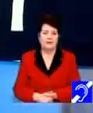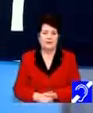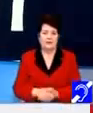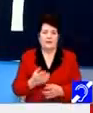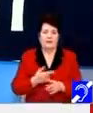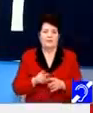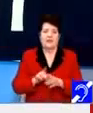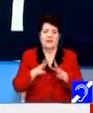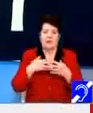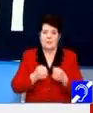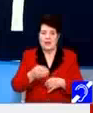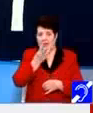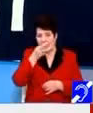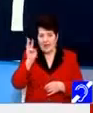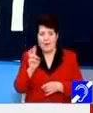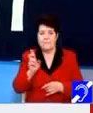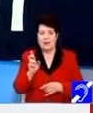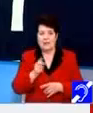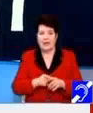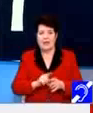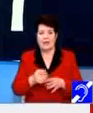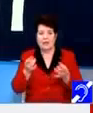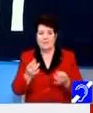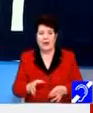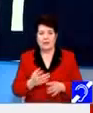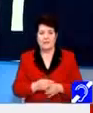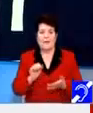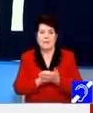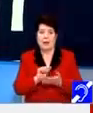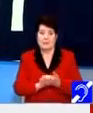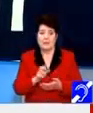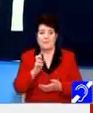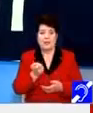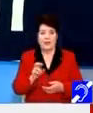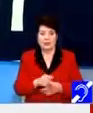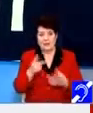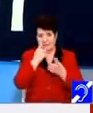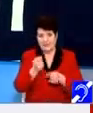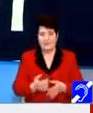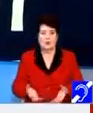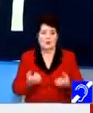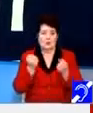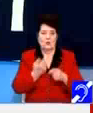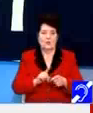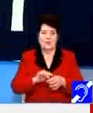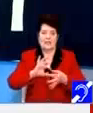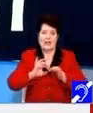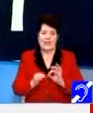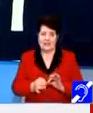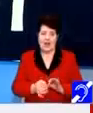Meghan Markle vine în familia regală britanică cu un suflu proaspăt, iar presa britanică îi analizează gesturile și ținutele în